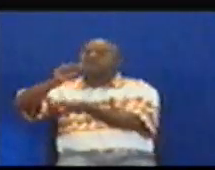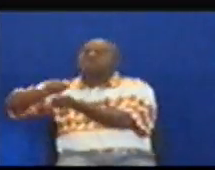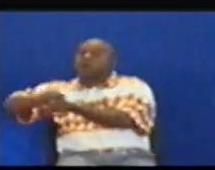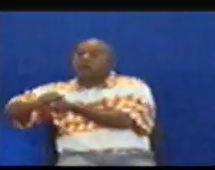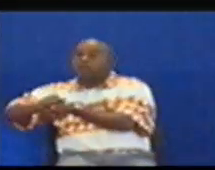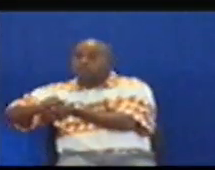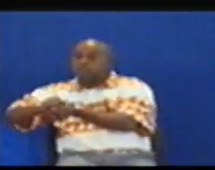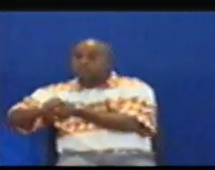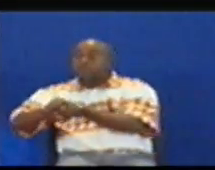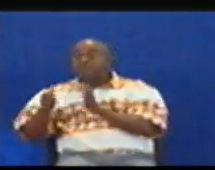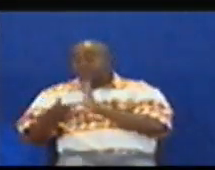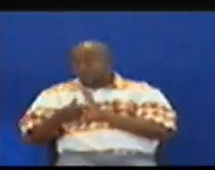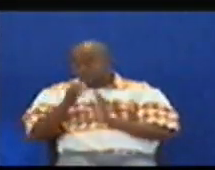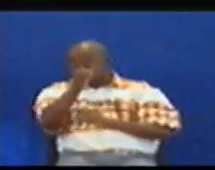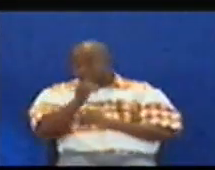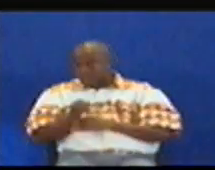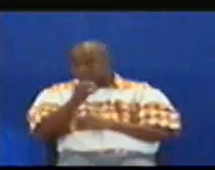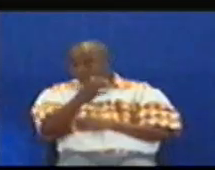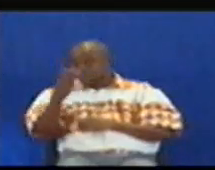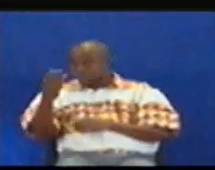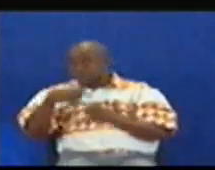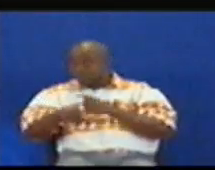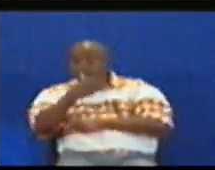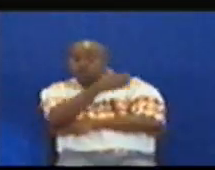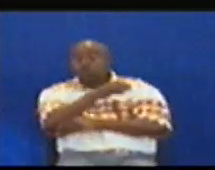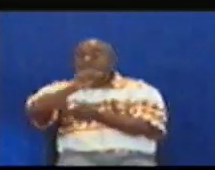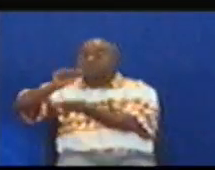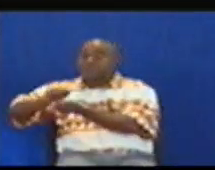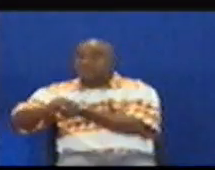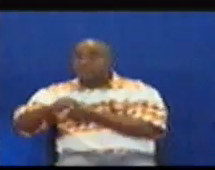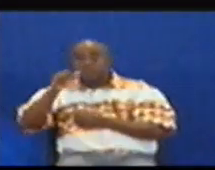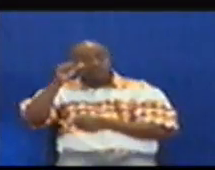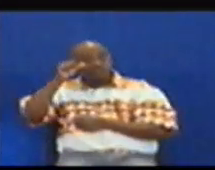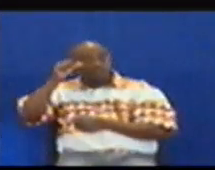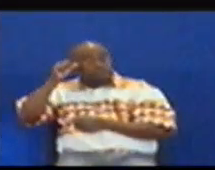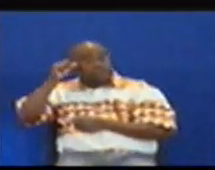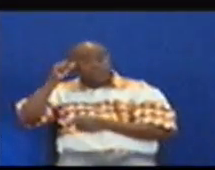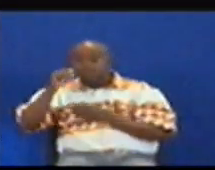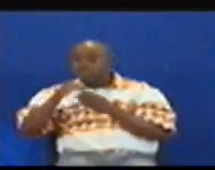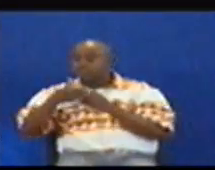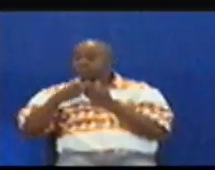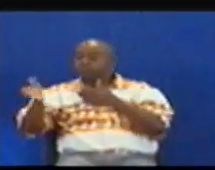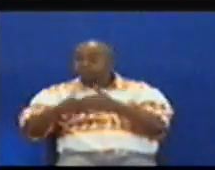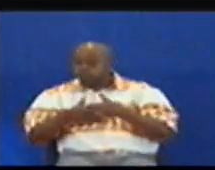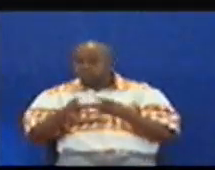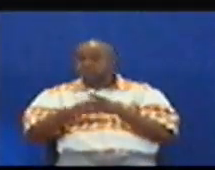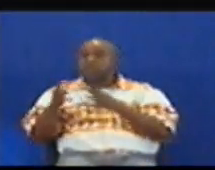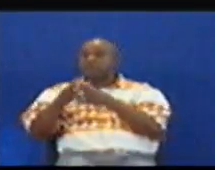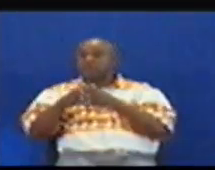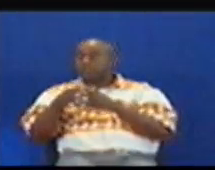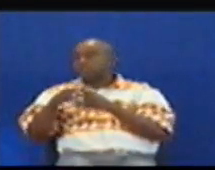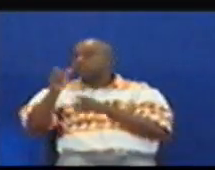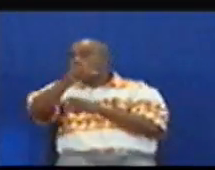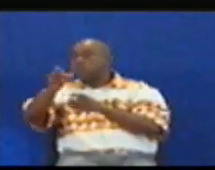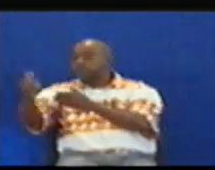tuna collect mapato yetu 53% yanatoka katika goods na service, China wame lockdown nchi, Marekani wame lockdown nchi zao,